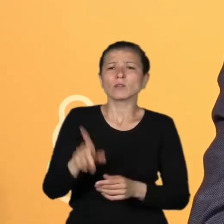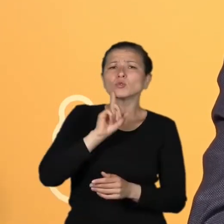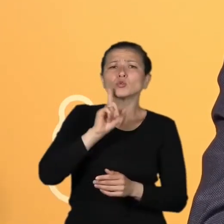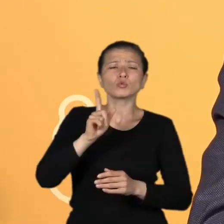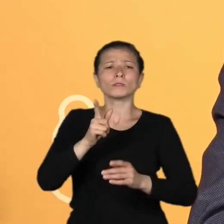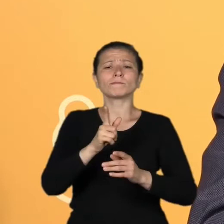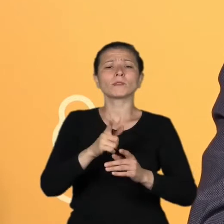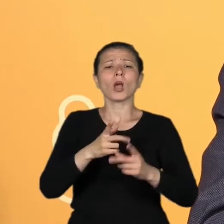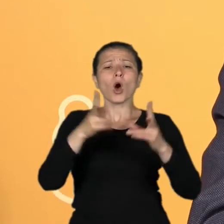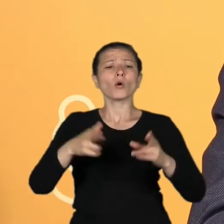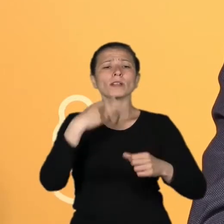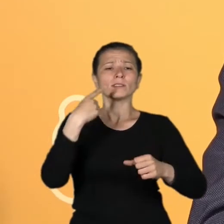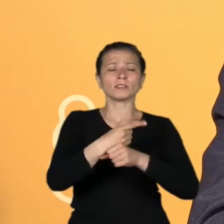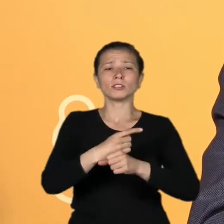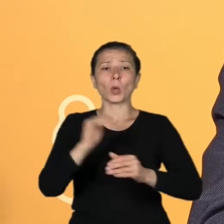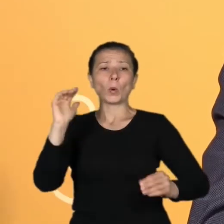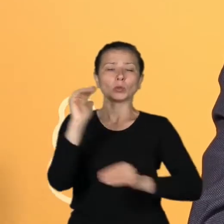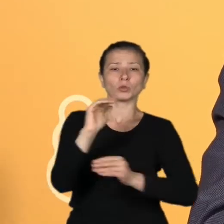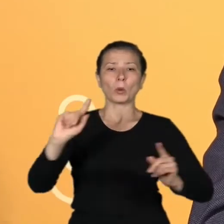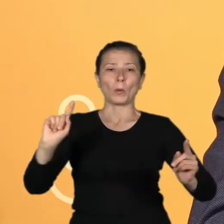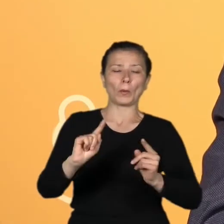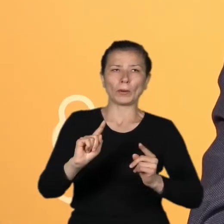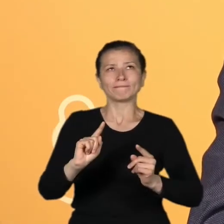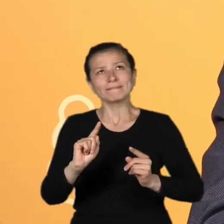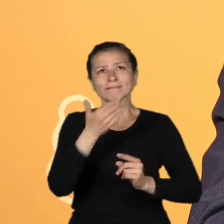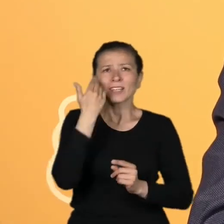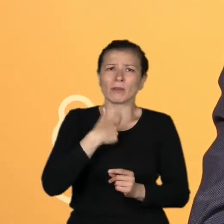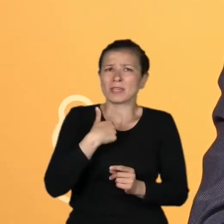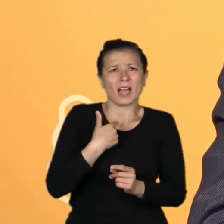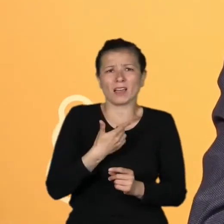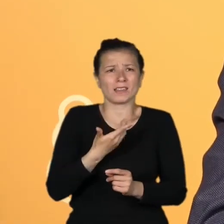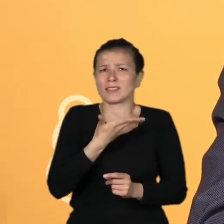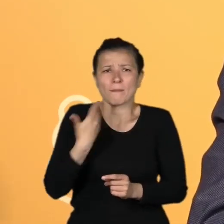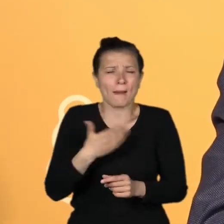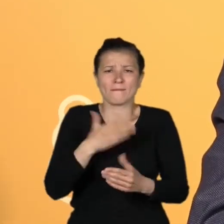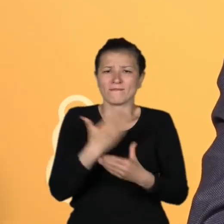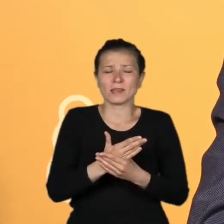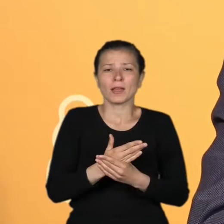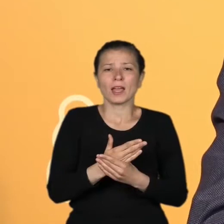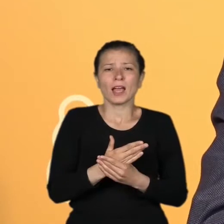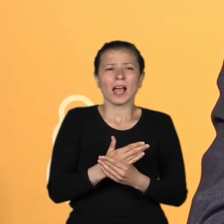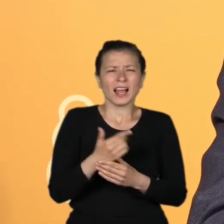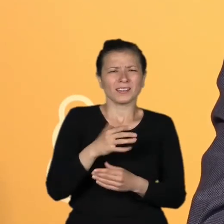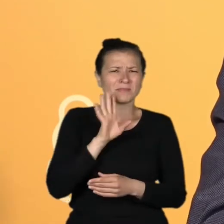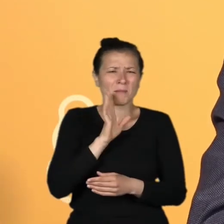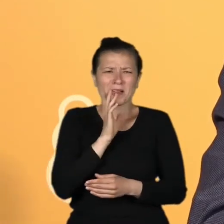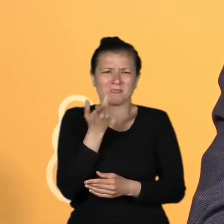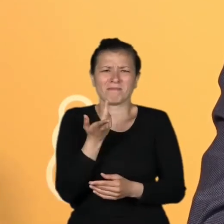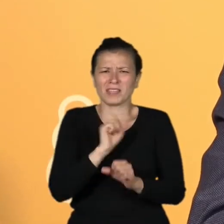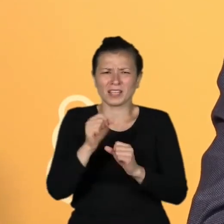tego okresu też chyba trochę, nie wiem, nie jestem przedsiębiorcą, ale myślę, że też nie bardzo wychodzi naprzeciw potrzebom